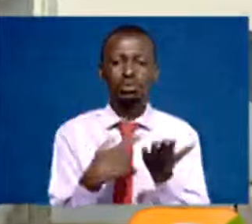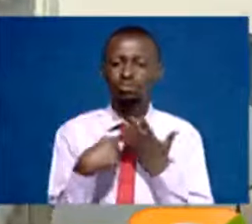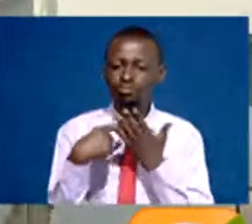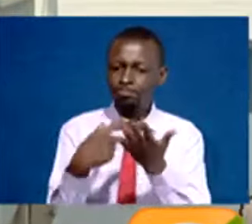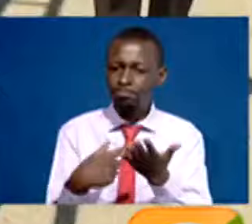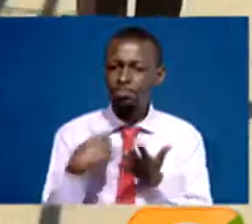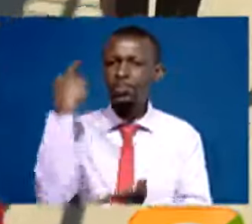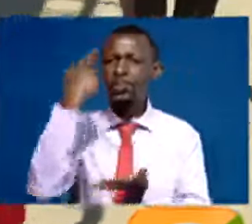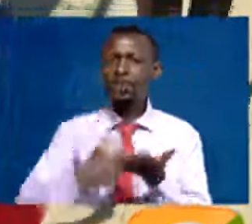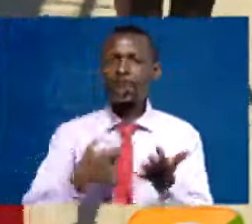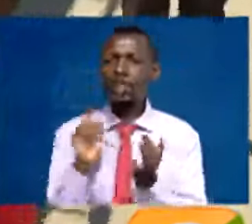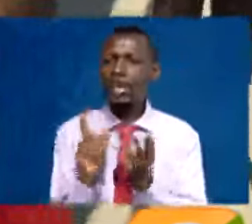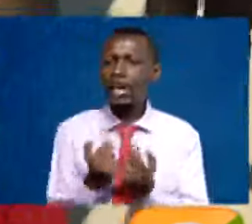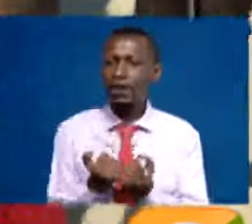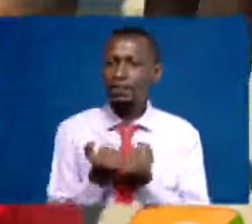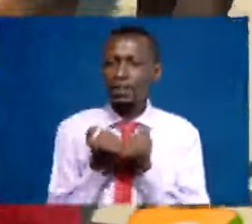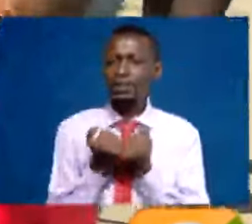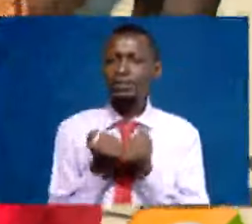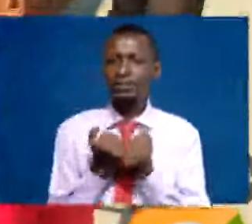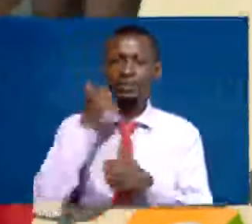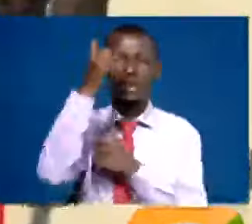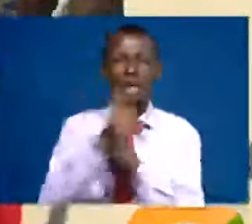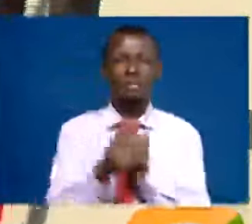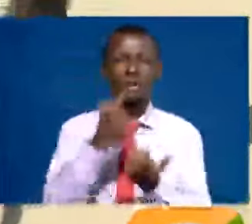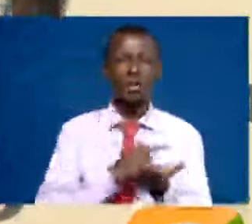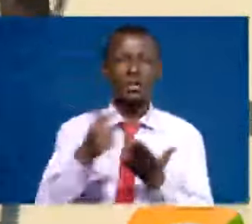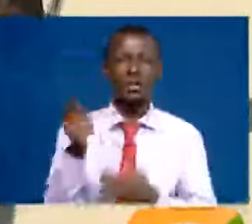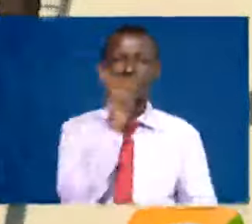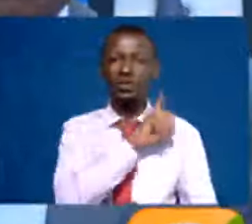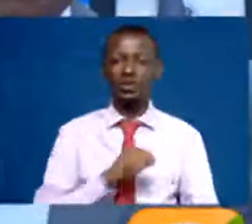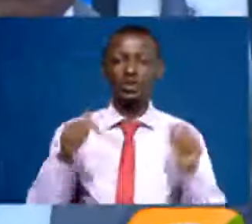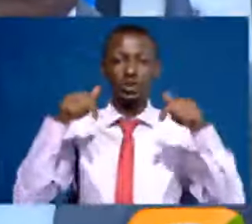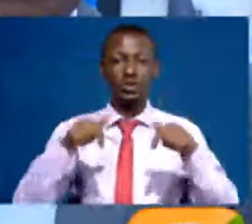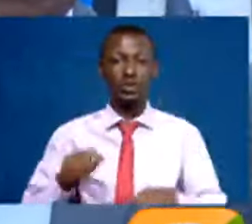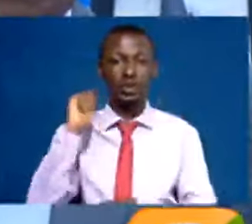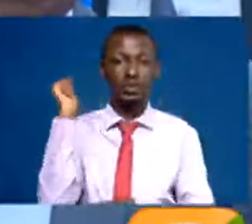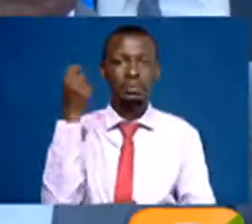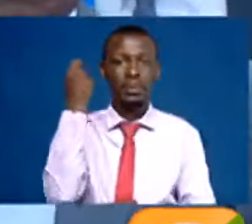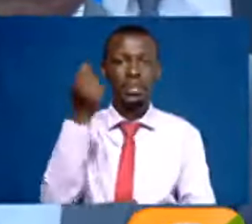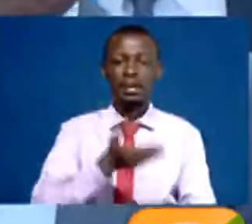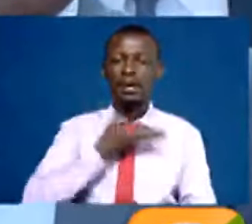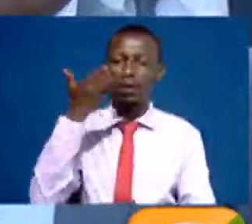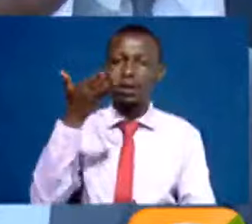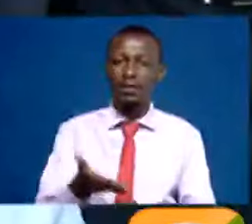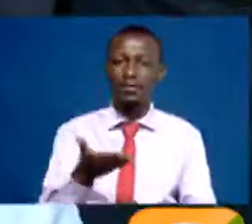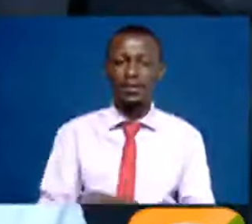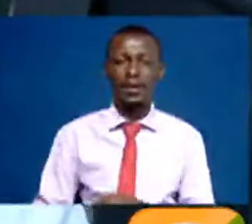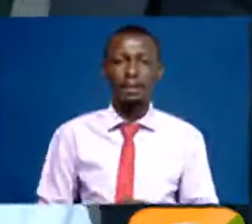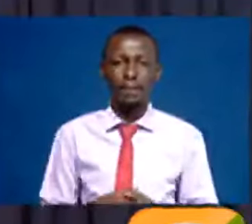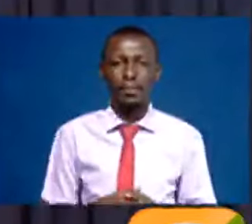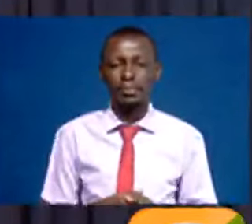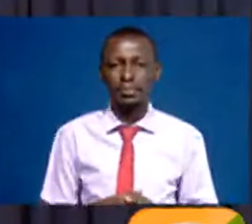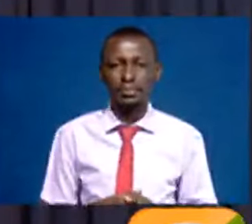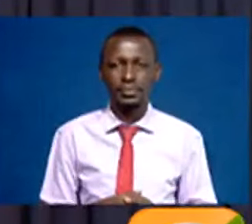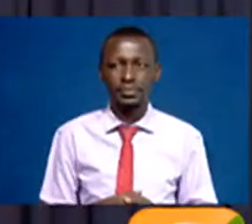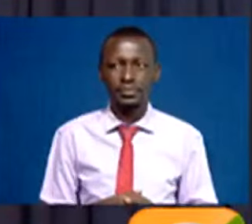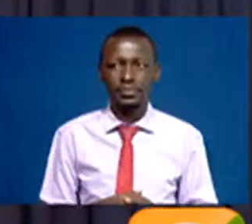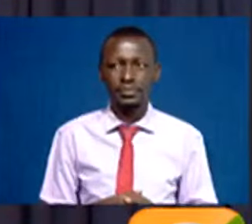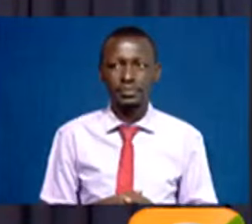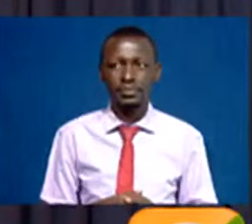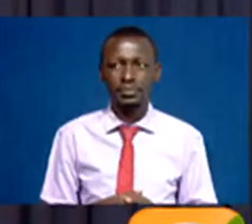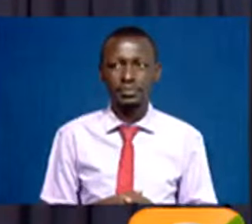ya safari hiyo karibu wiki moja baadaye. Na leo rais alitaka kusuluhisha mjadala huo. This one must have